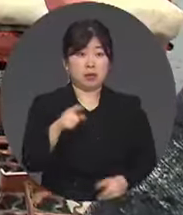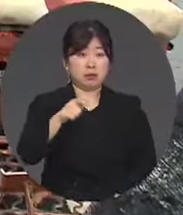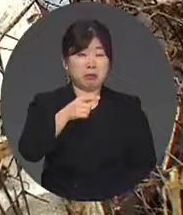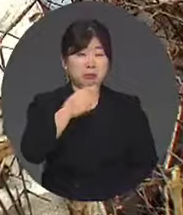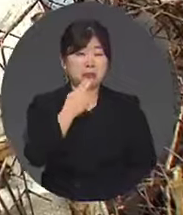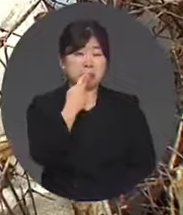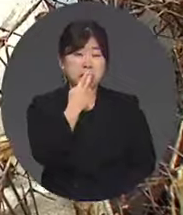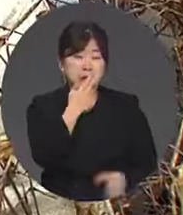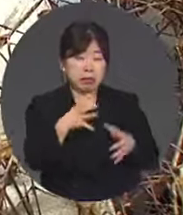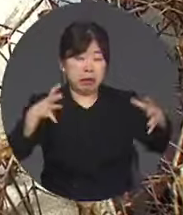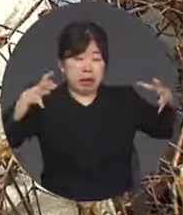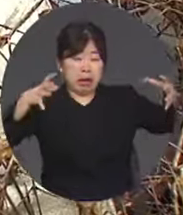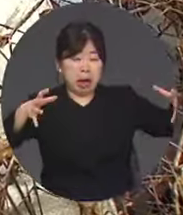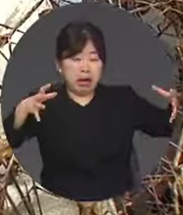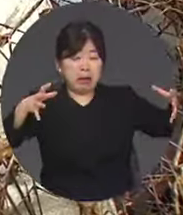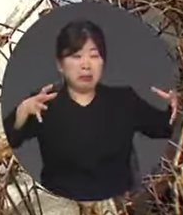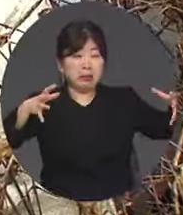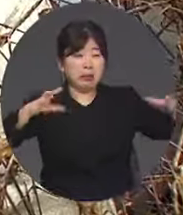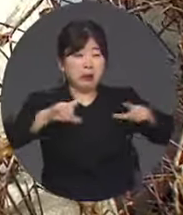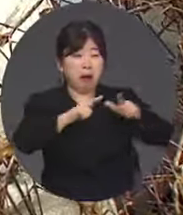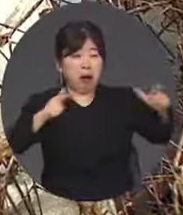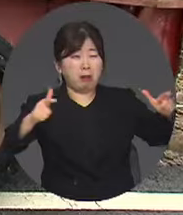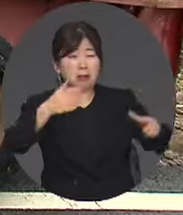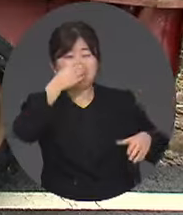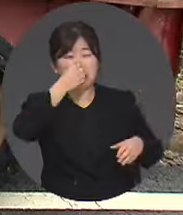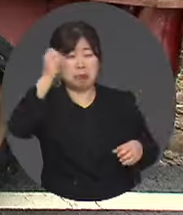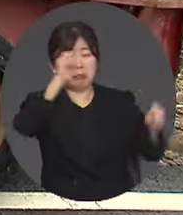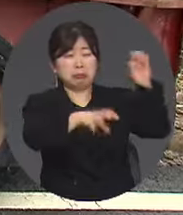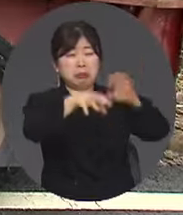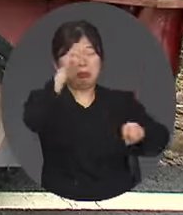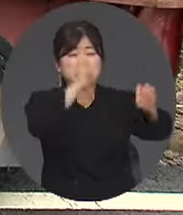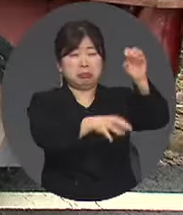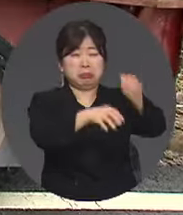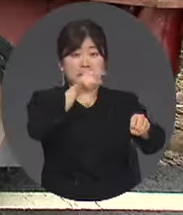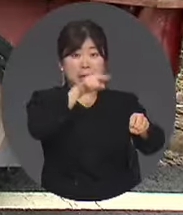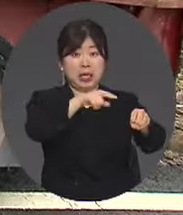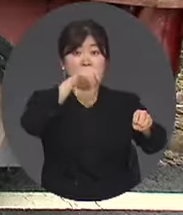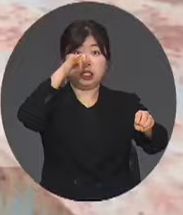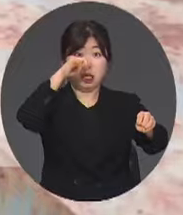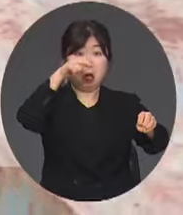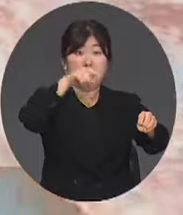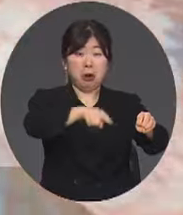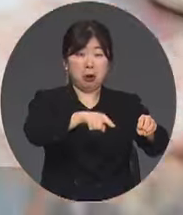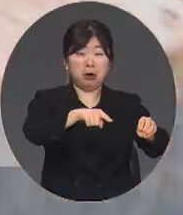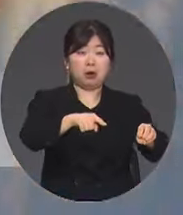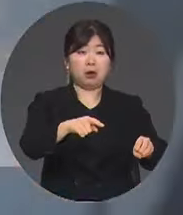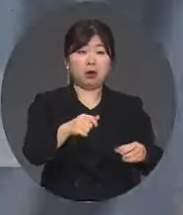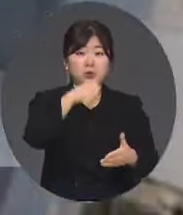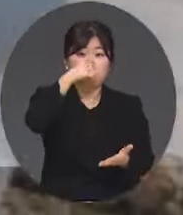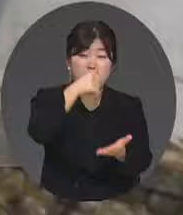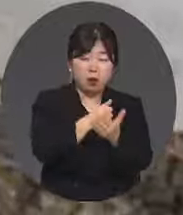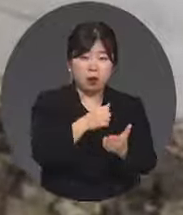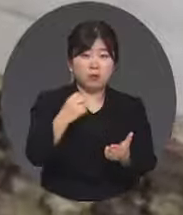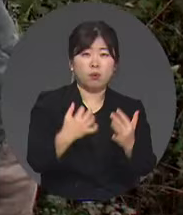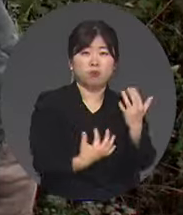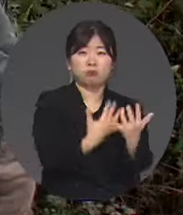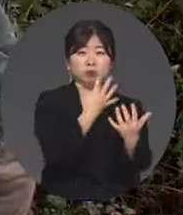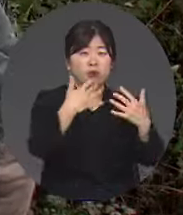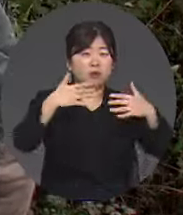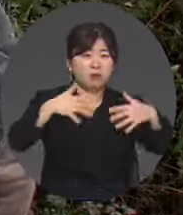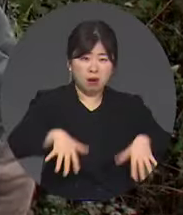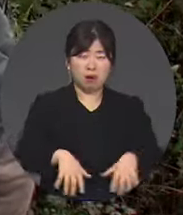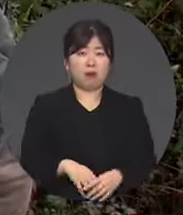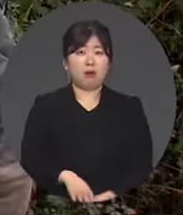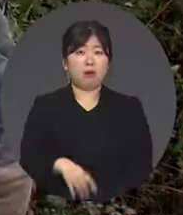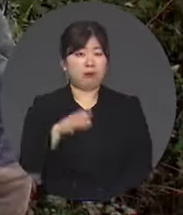플라스틱 통과 건축 자재들도 나뒹굴고 있습니다. 미관을 해칠 뿐 아니라 범죄나 화재에 취약할 수밖에 없습니다.